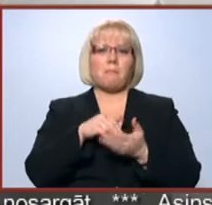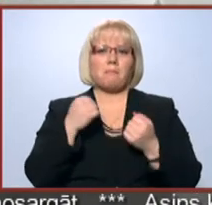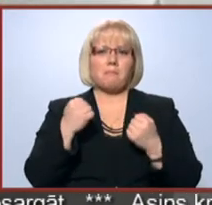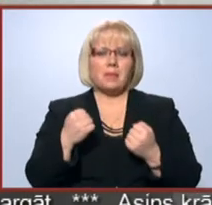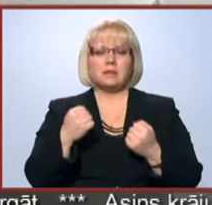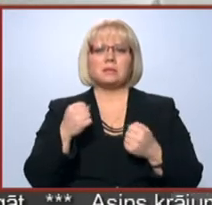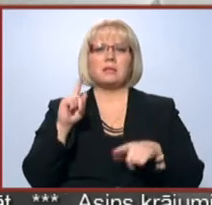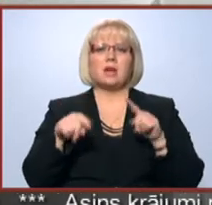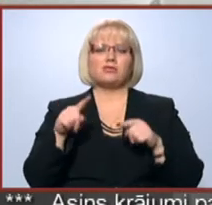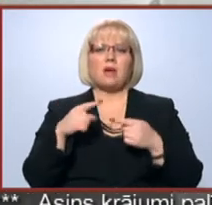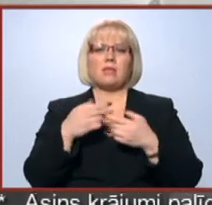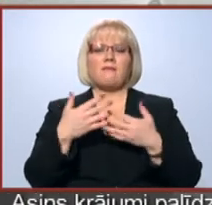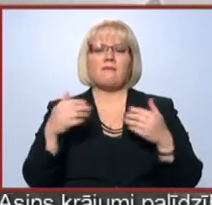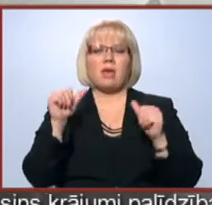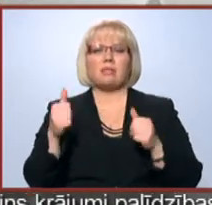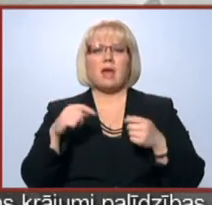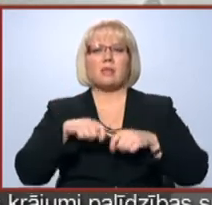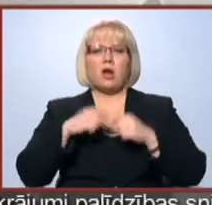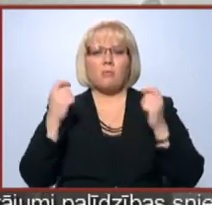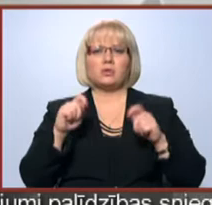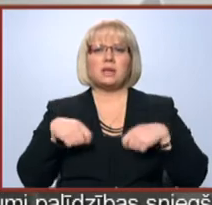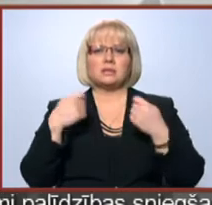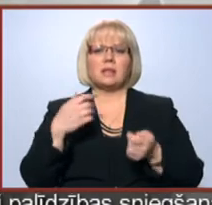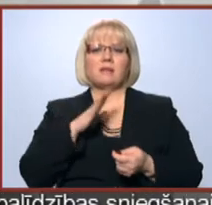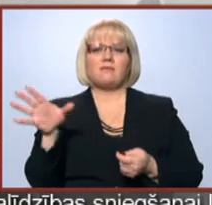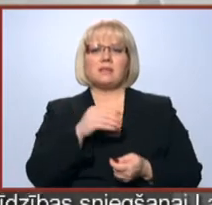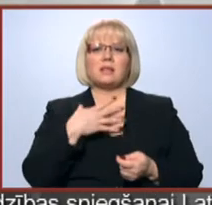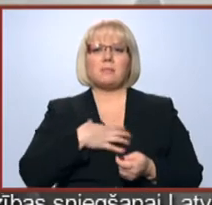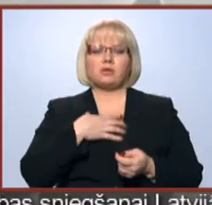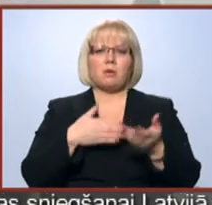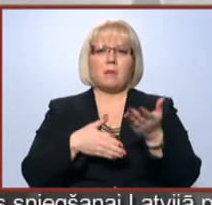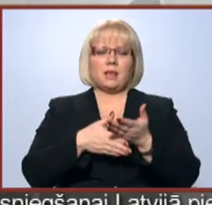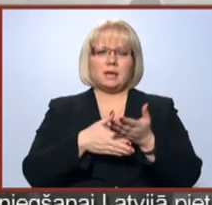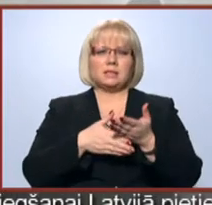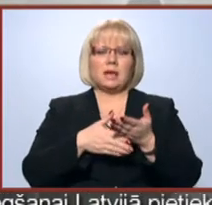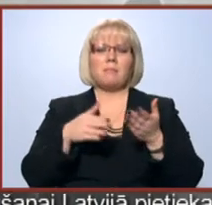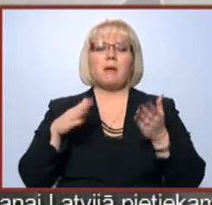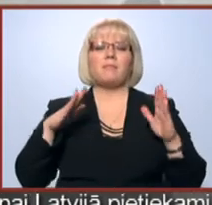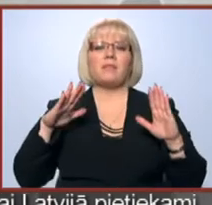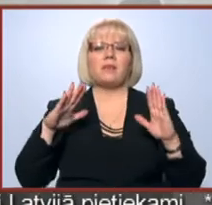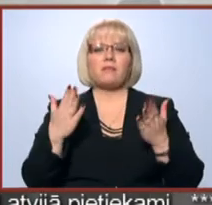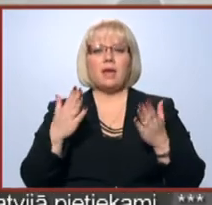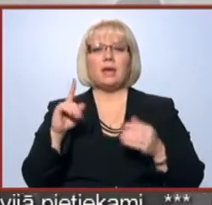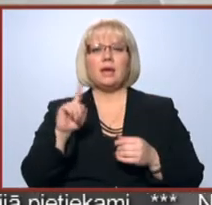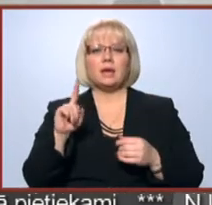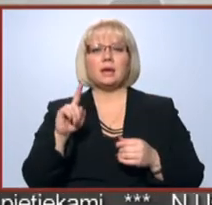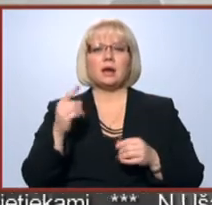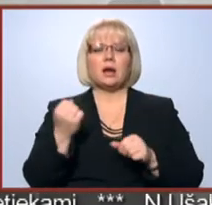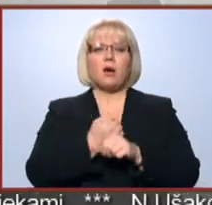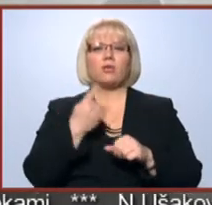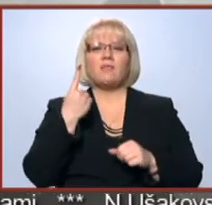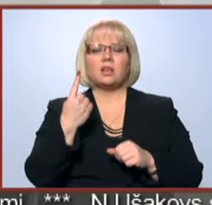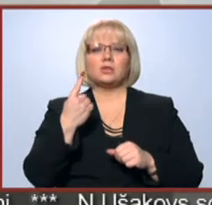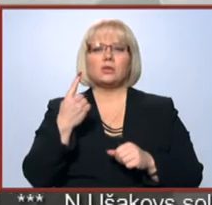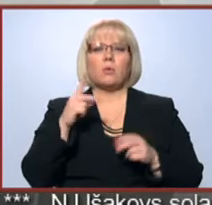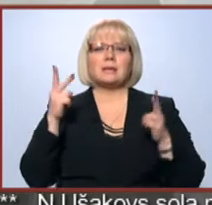dažāda veida traumas un viņiem tiek sniegta visa nepieciešamā palīdzība šobrīd. Vai Dats ir kaut viens no